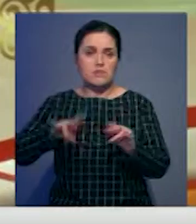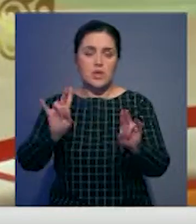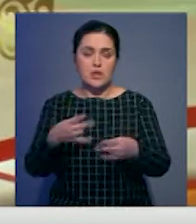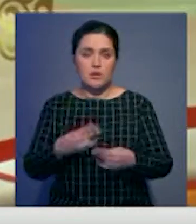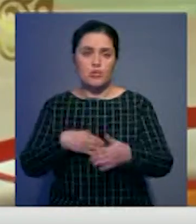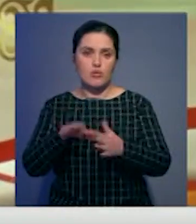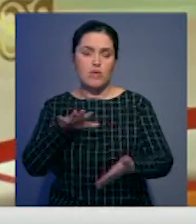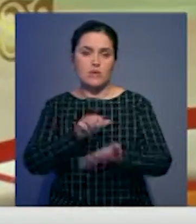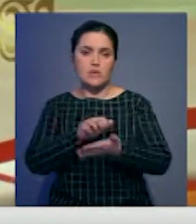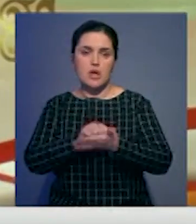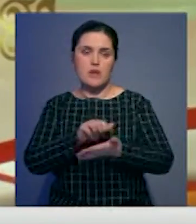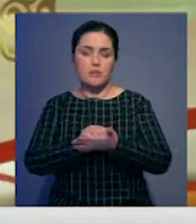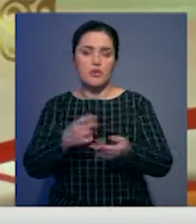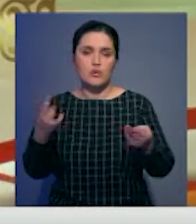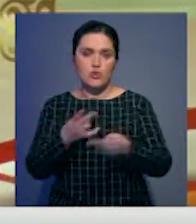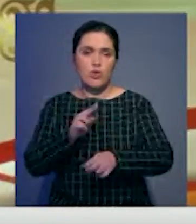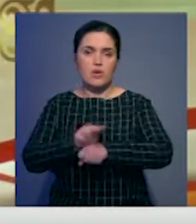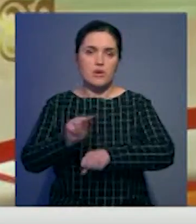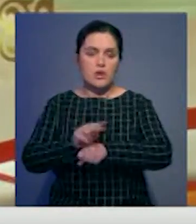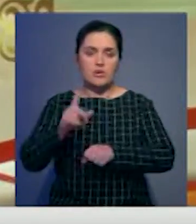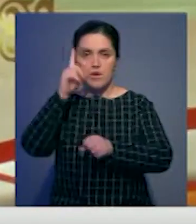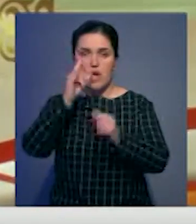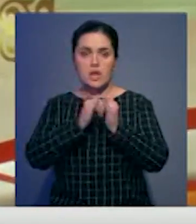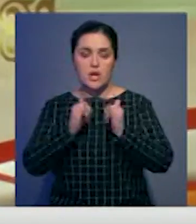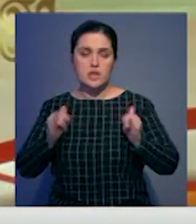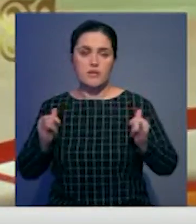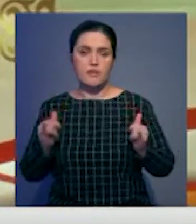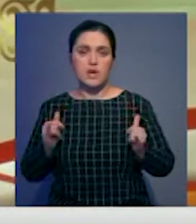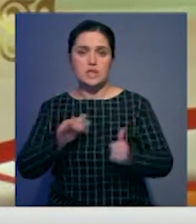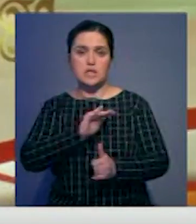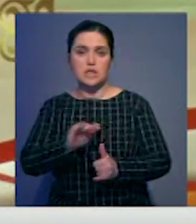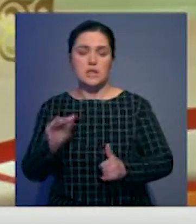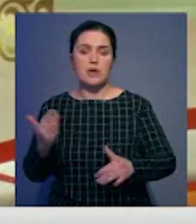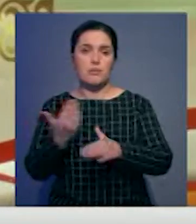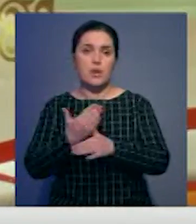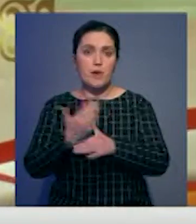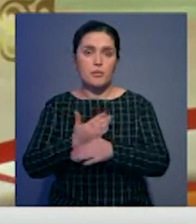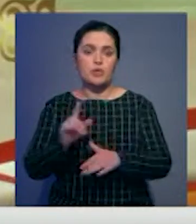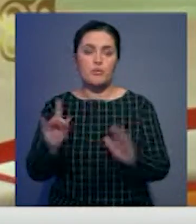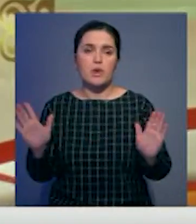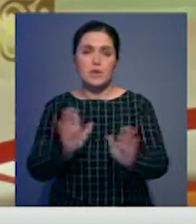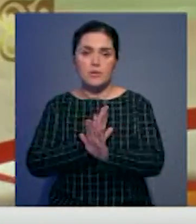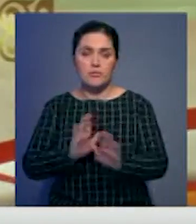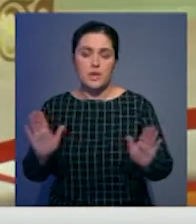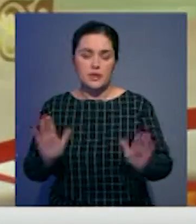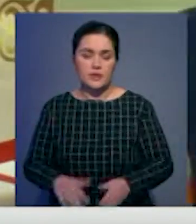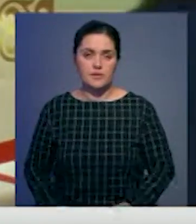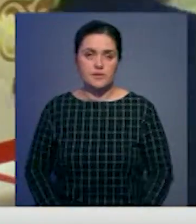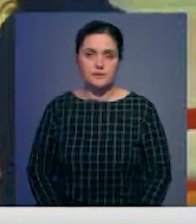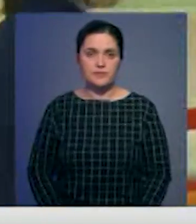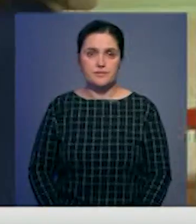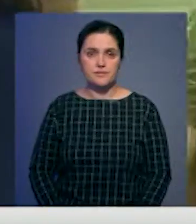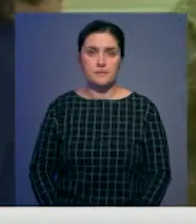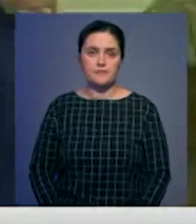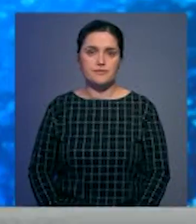хулиганили. Наоборот, я считаю, что нужно развивать вот это детям, помогать, чтобы они пели, таланты свои развивали.